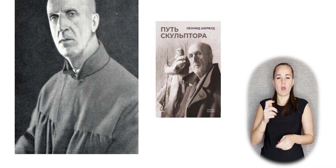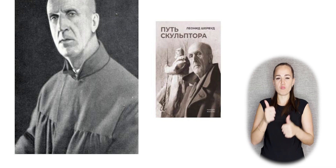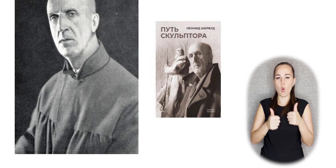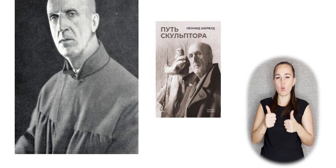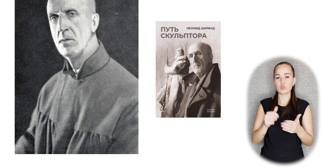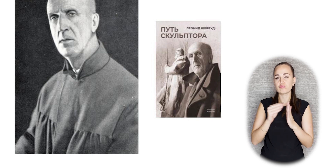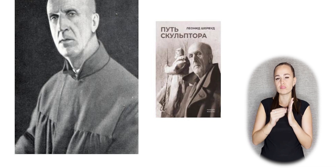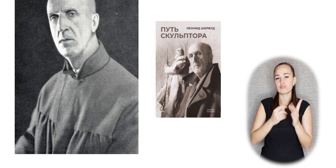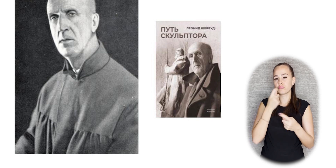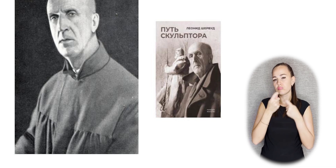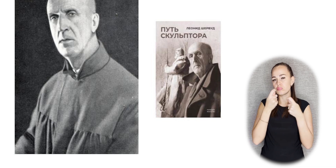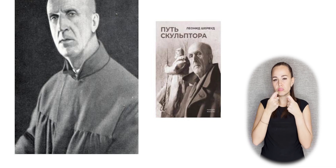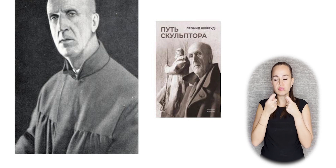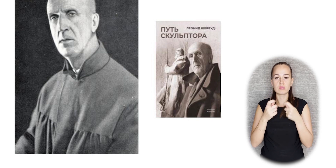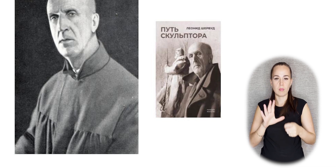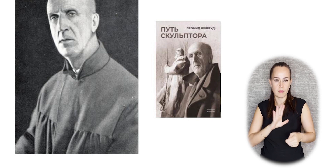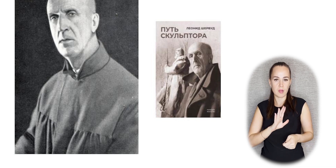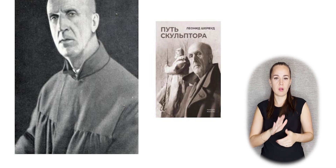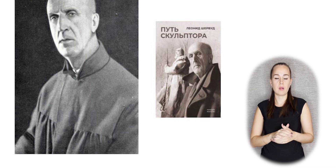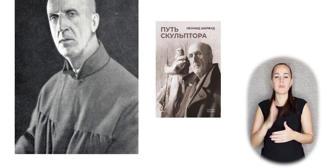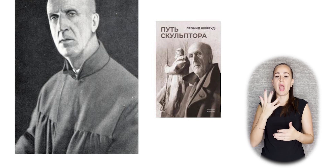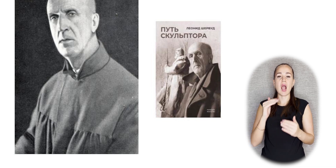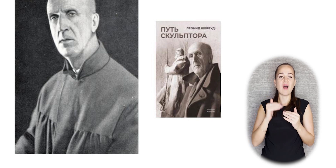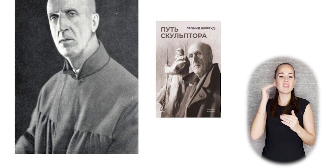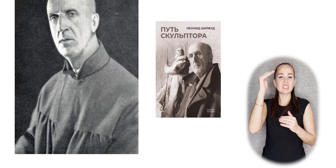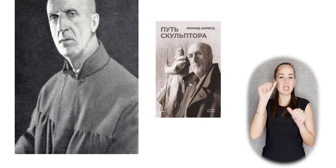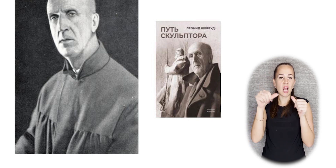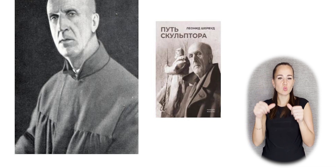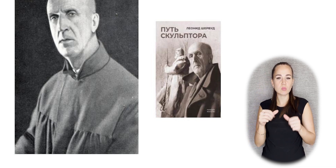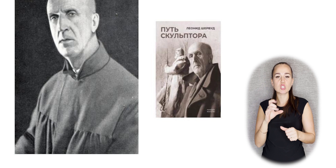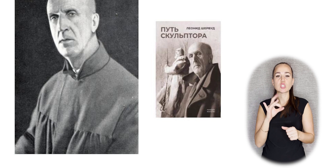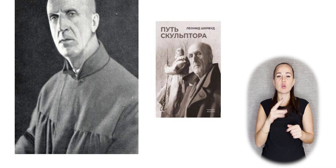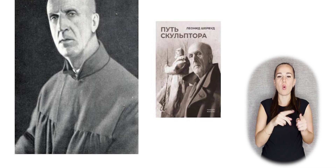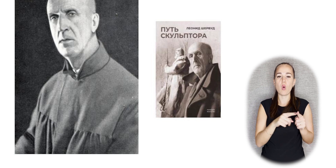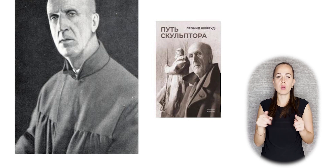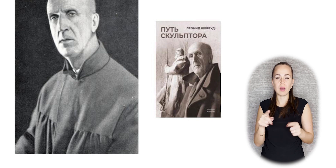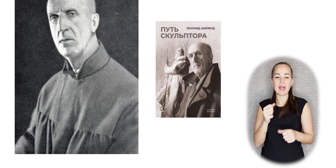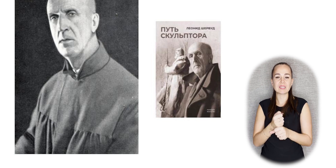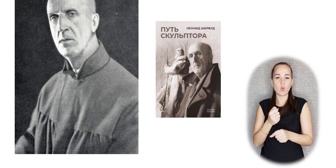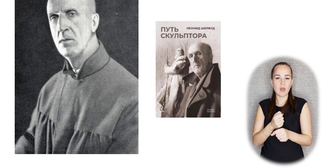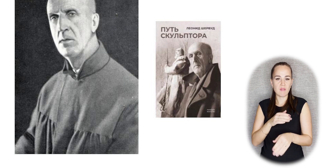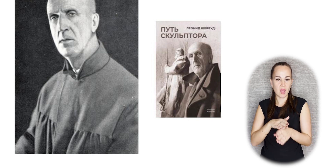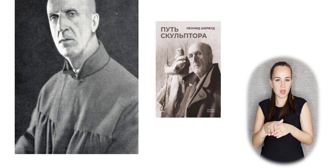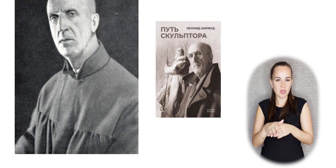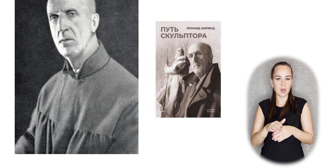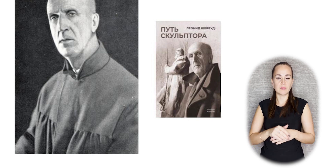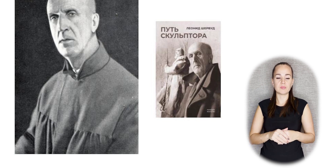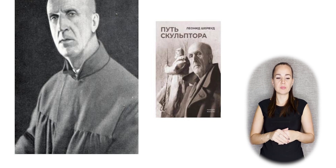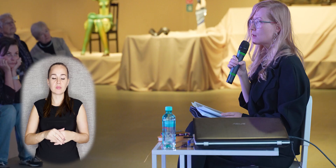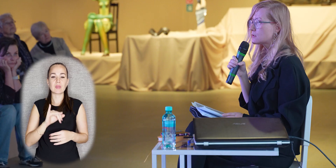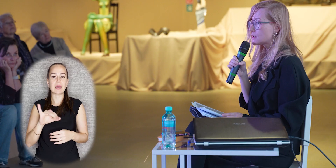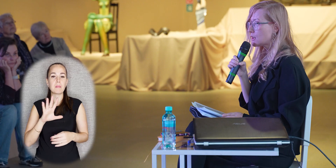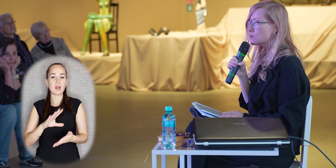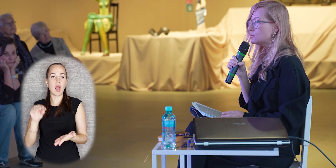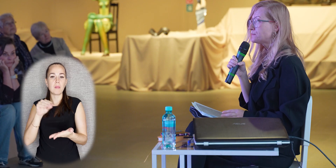Так мы знаем, что была даже прописана высота скульптуры, сроки ее исполнения. И было обозначено то, что